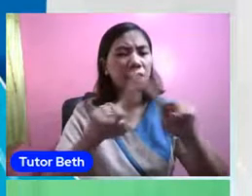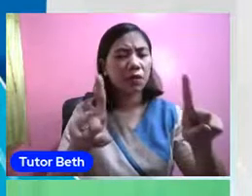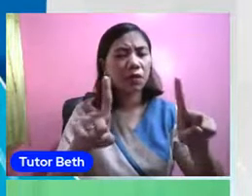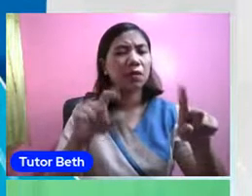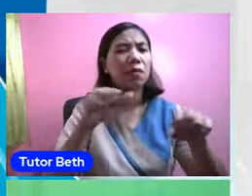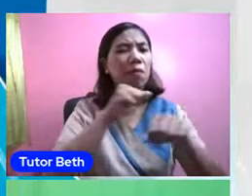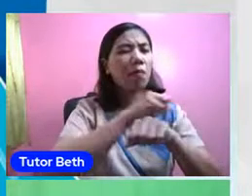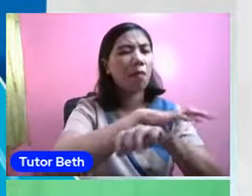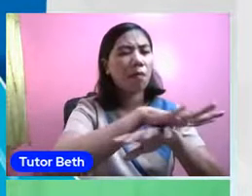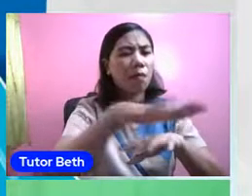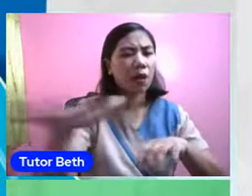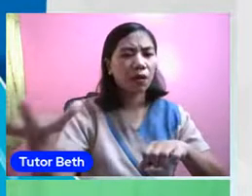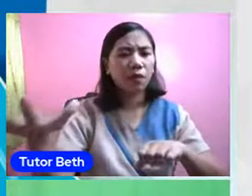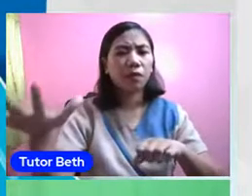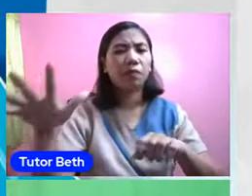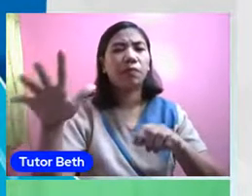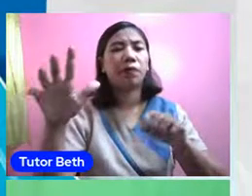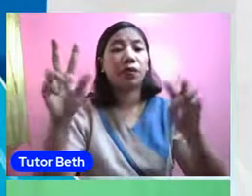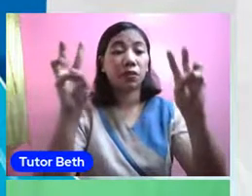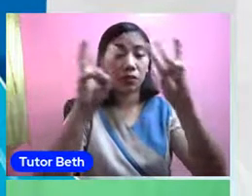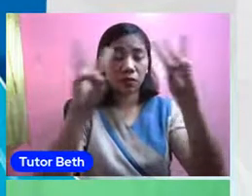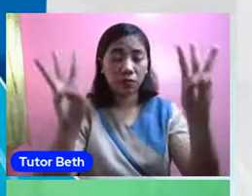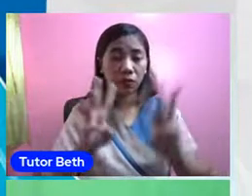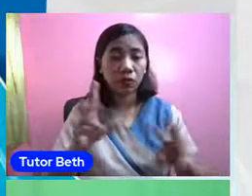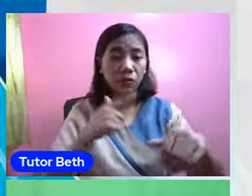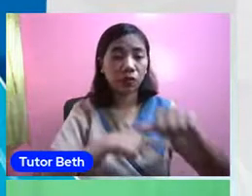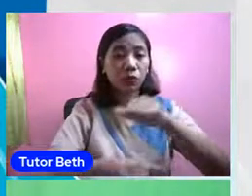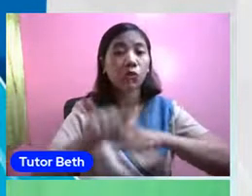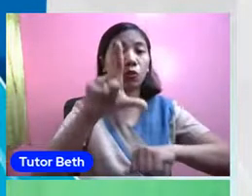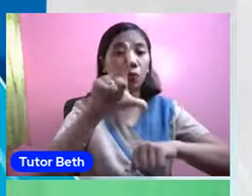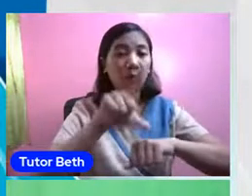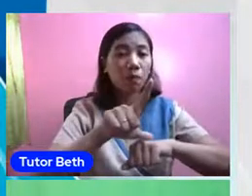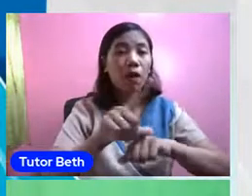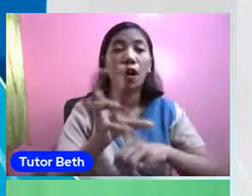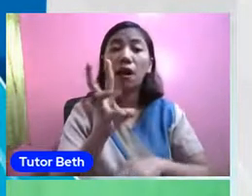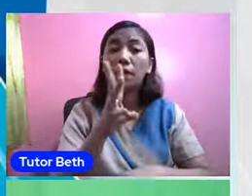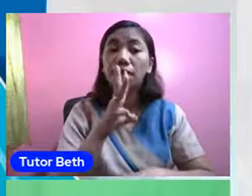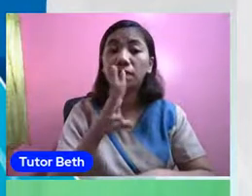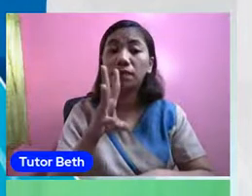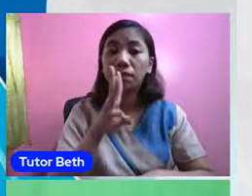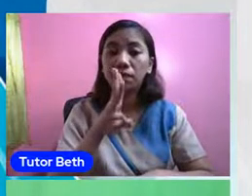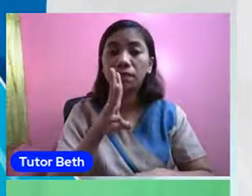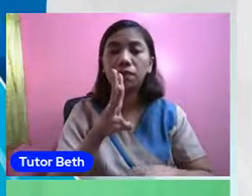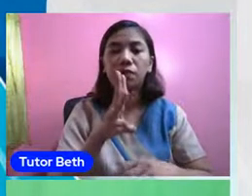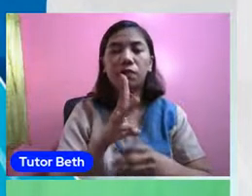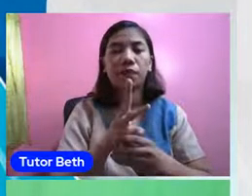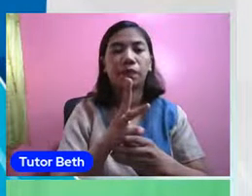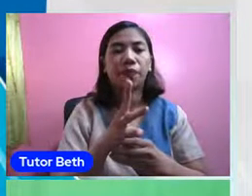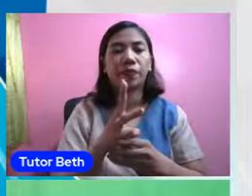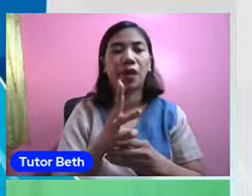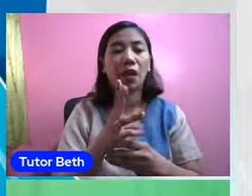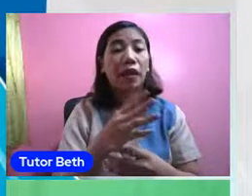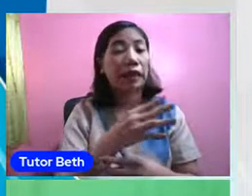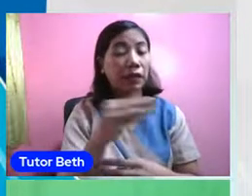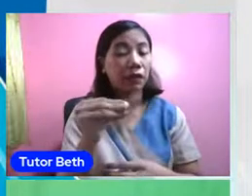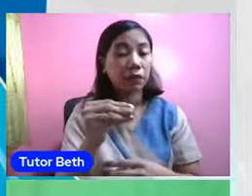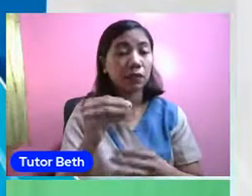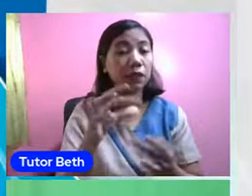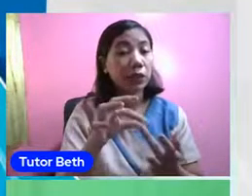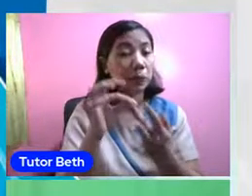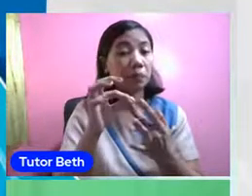sa anyong lupa at tubig at maging sa mga ito.